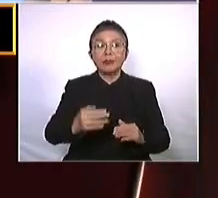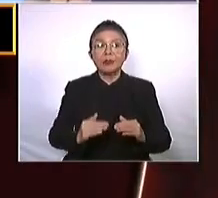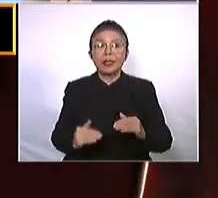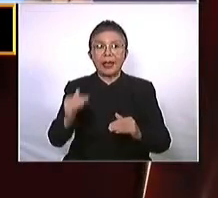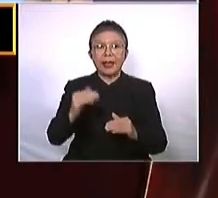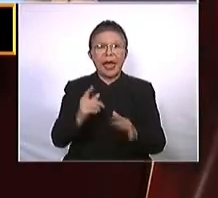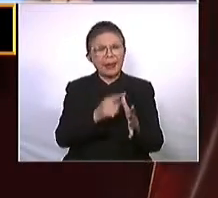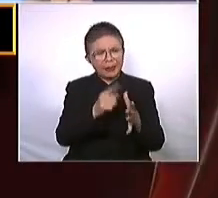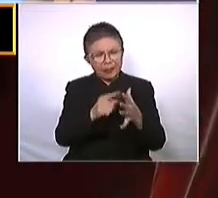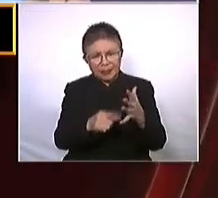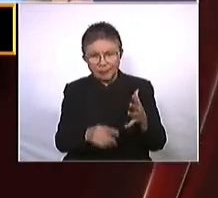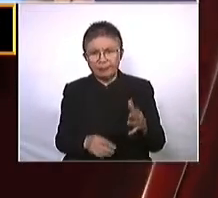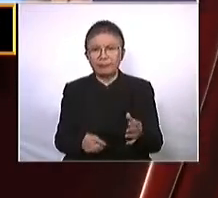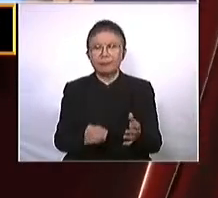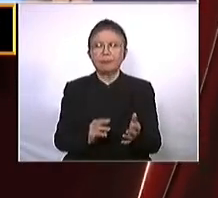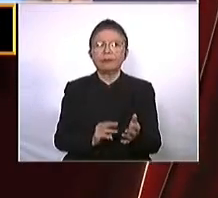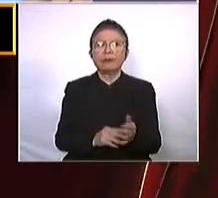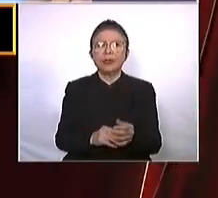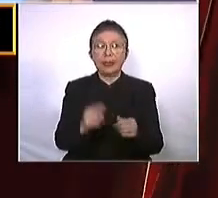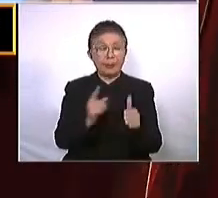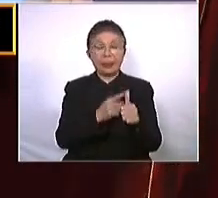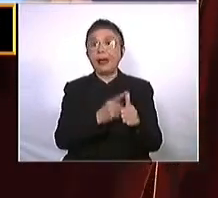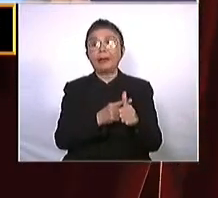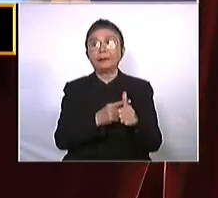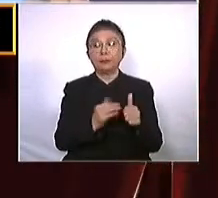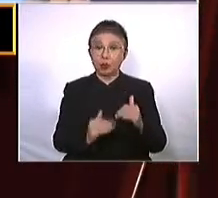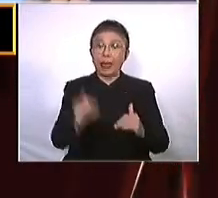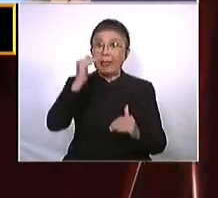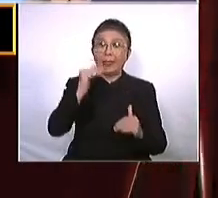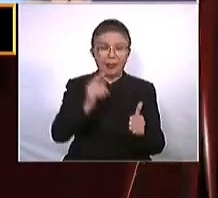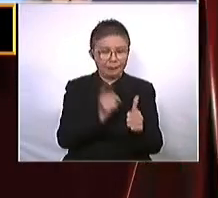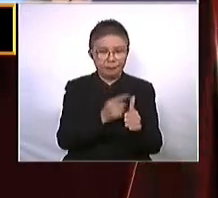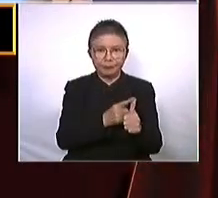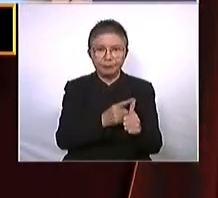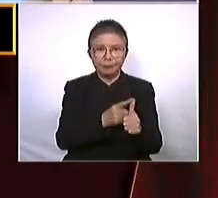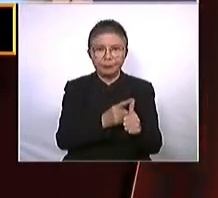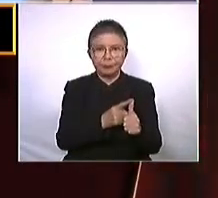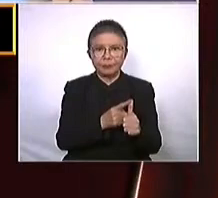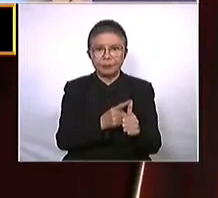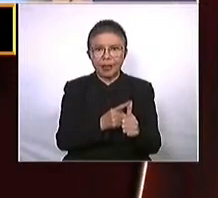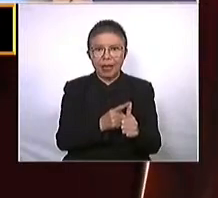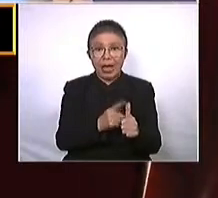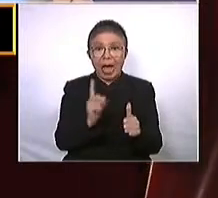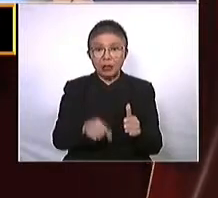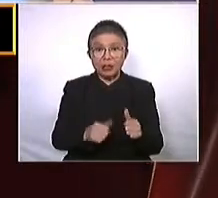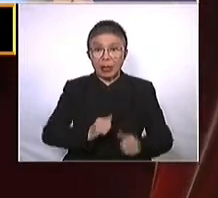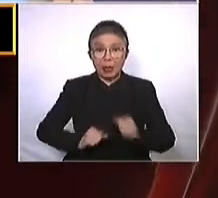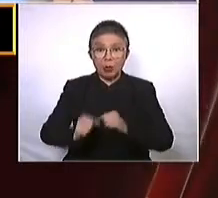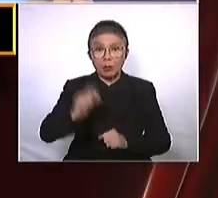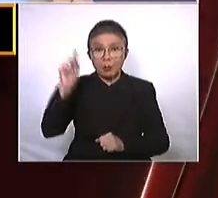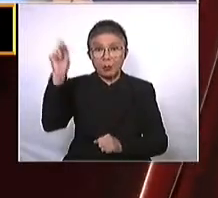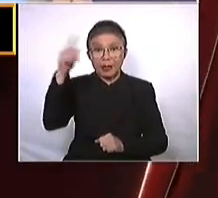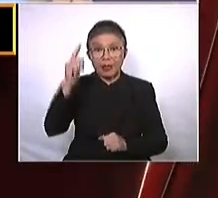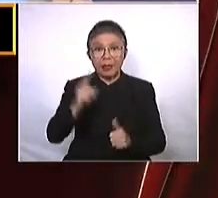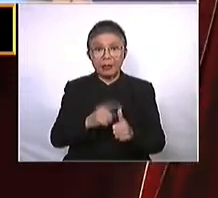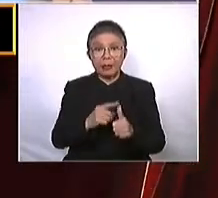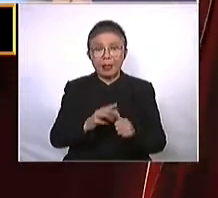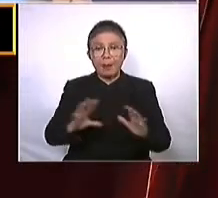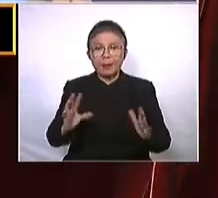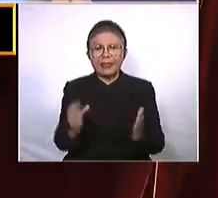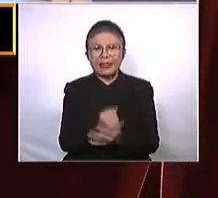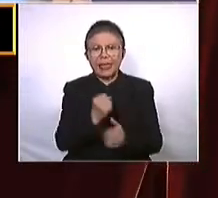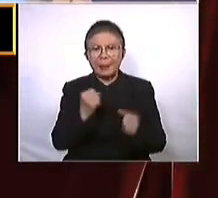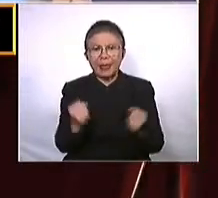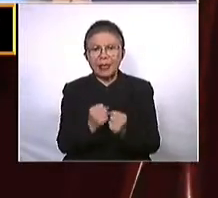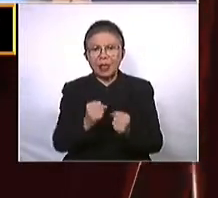beberapa hal yang bisa kita lakukan. Yang pertama, yang harus dilakukan pemerintah adalah